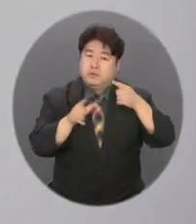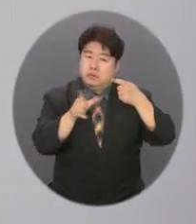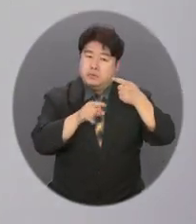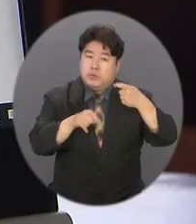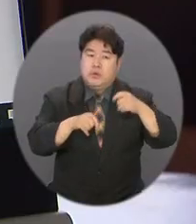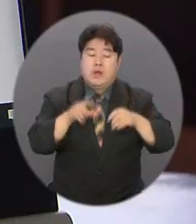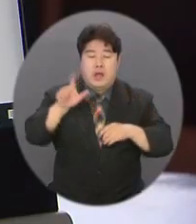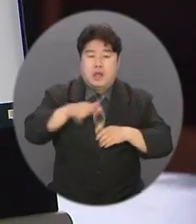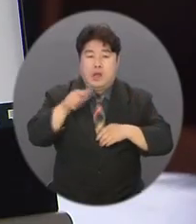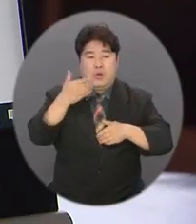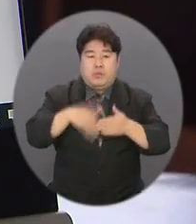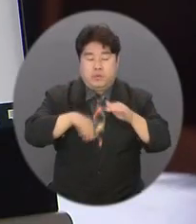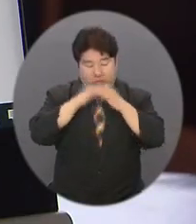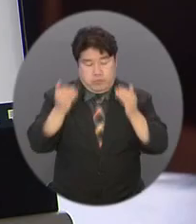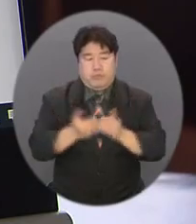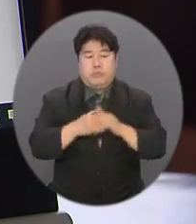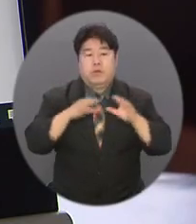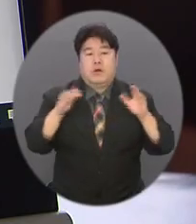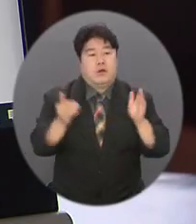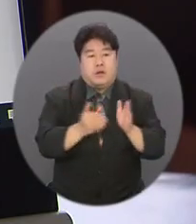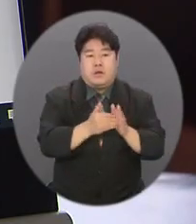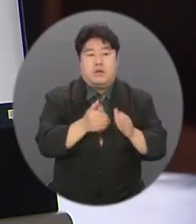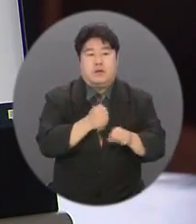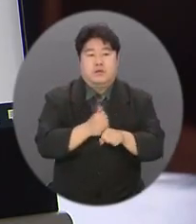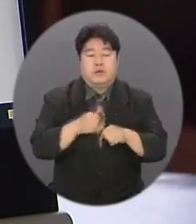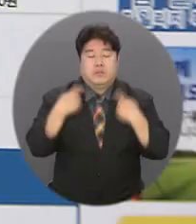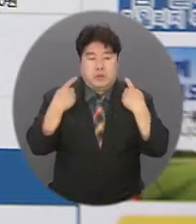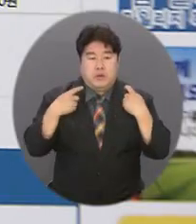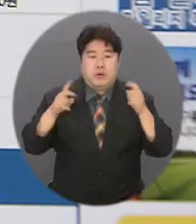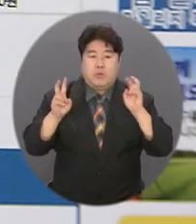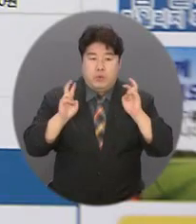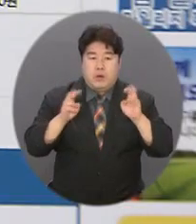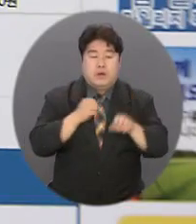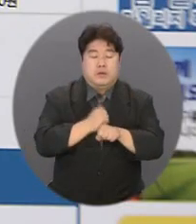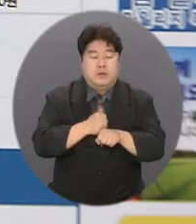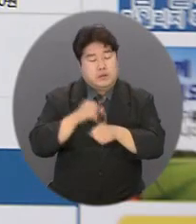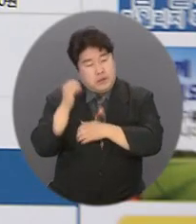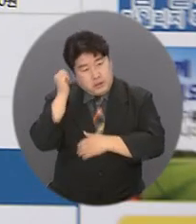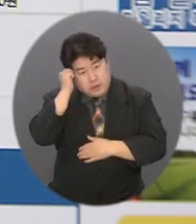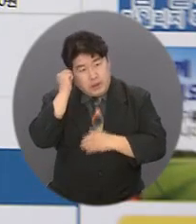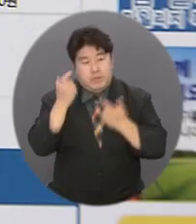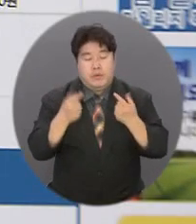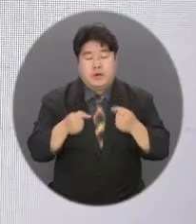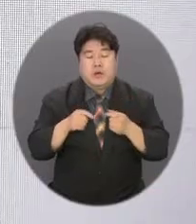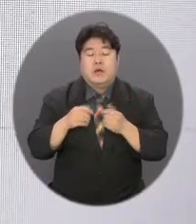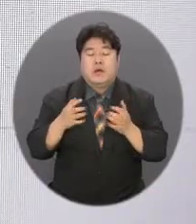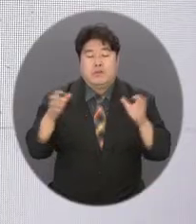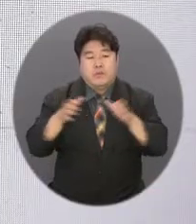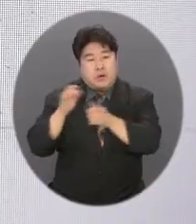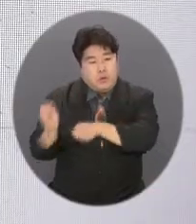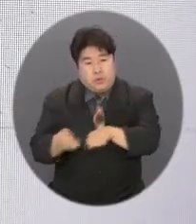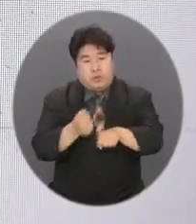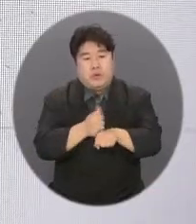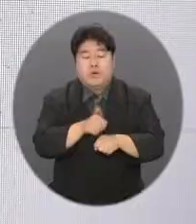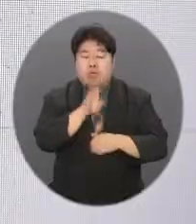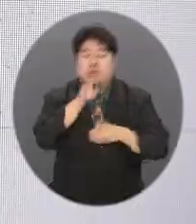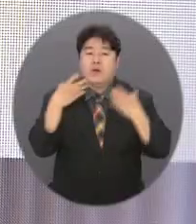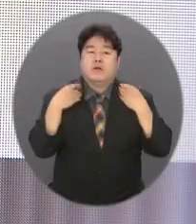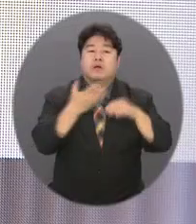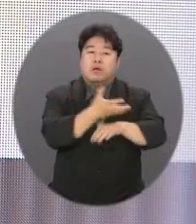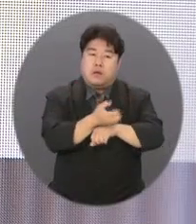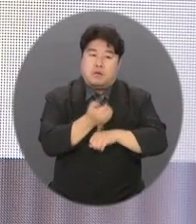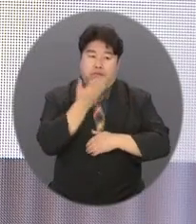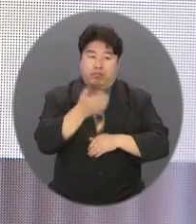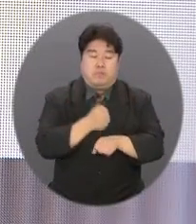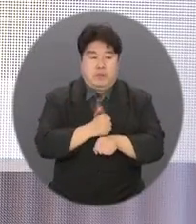마감입니다 하지만 여행사 사이트를 들어가보니 속 밖까지 않은 패키지 상품은 여전히 예약 가능합니다